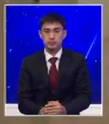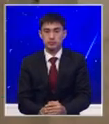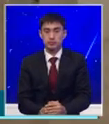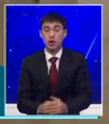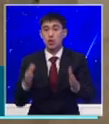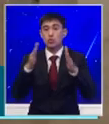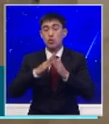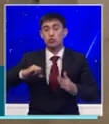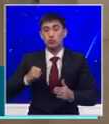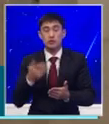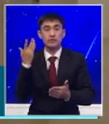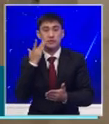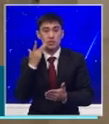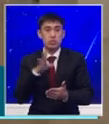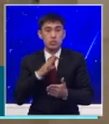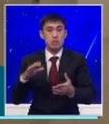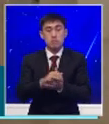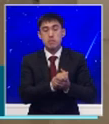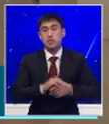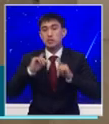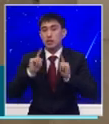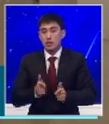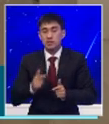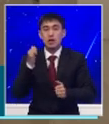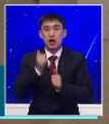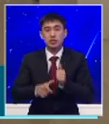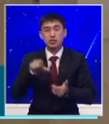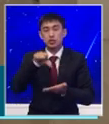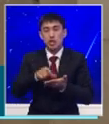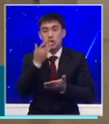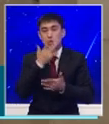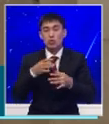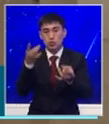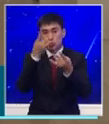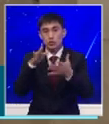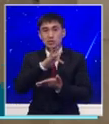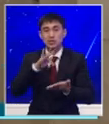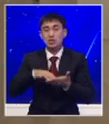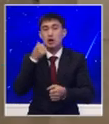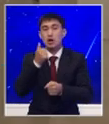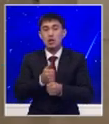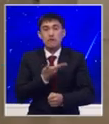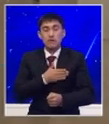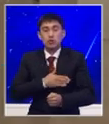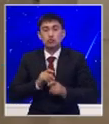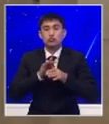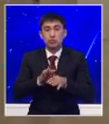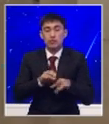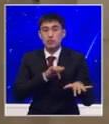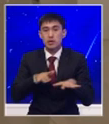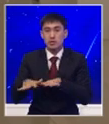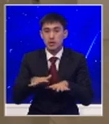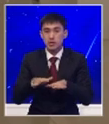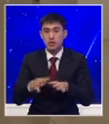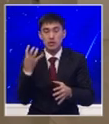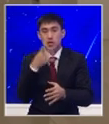В Доме дружбы всегда царила атмосфера мира и согласия. Каждый член этнокультурных центров вкладывал душу в проводимые мероприятия,